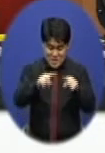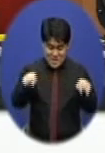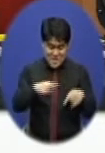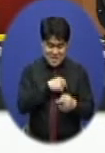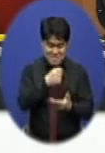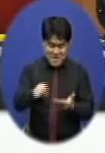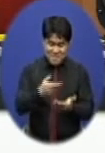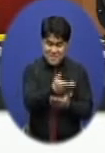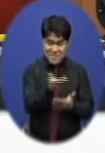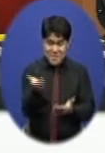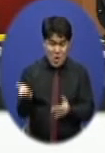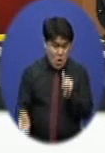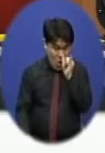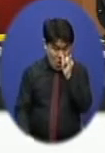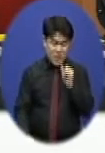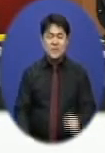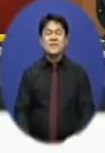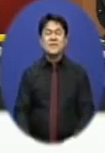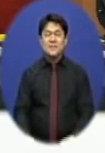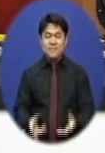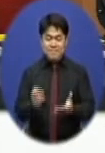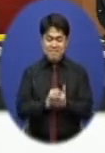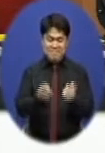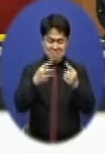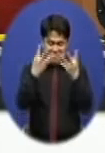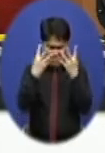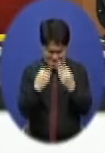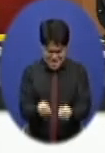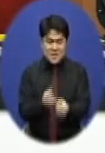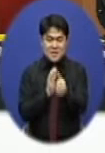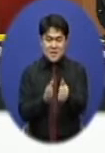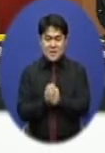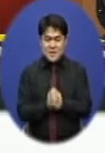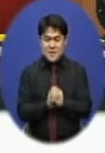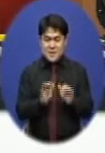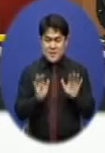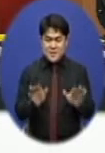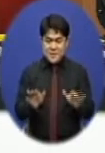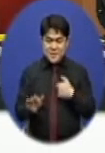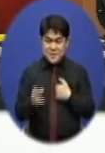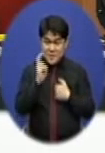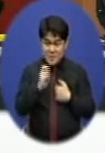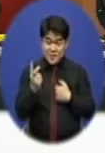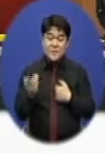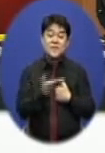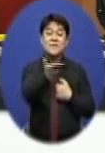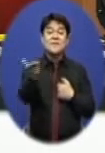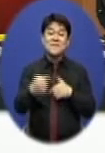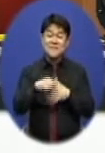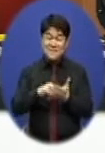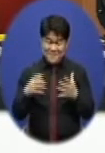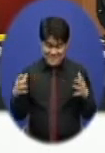CD를 드리겠습니다. 자, 많이 많이 또 퀴즈에 참여해 네. 주시고 네. 자, 새해에 제 네. 노래 그리고 여러분의 마음을